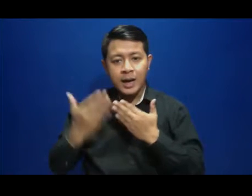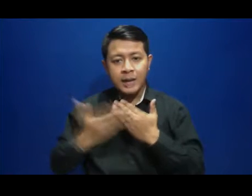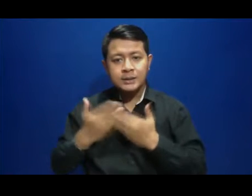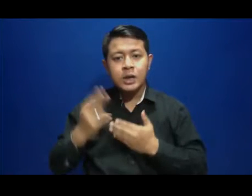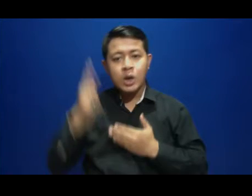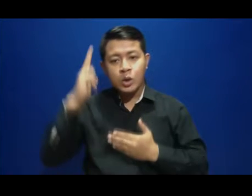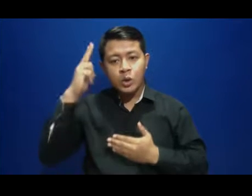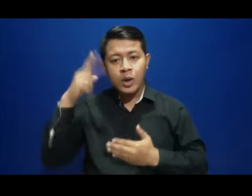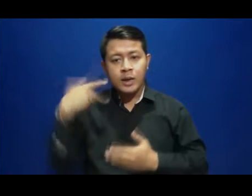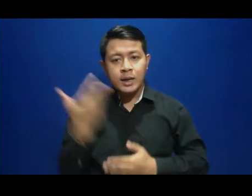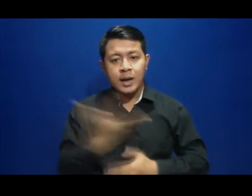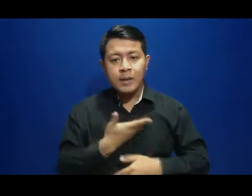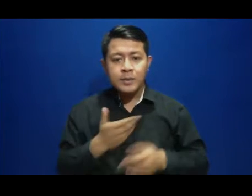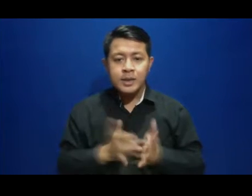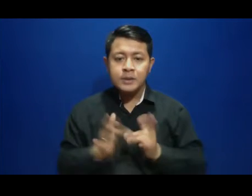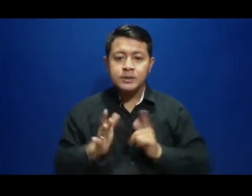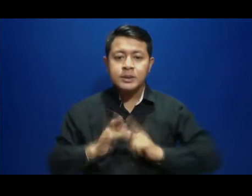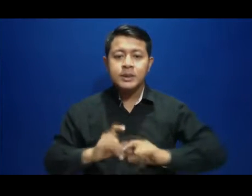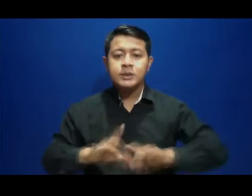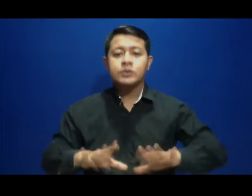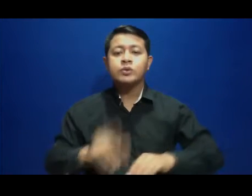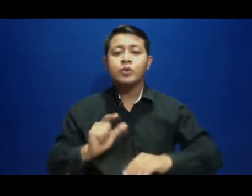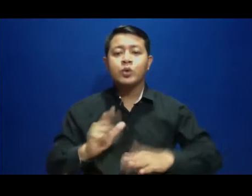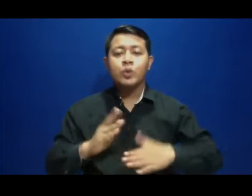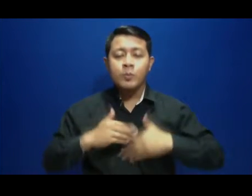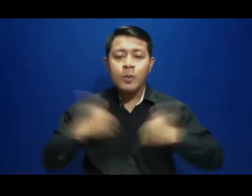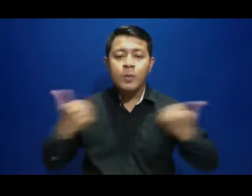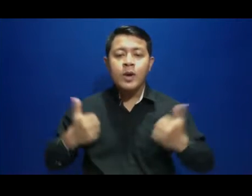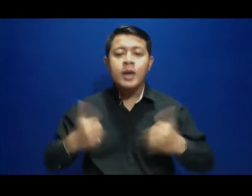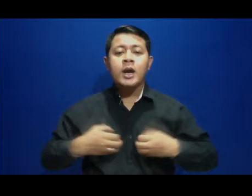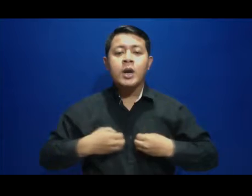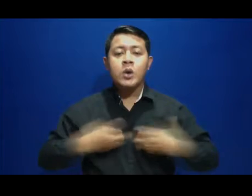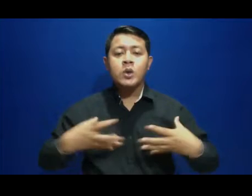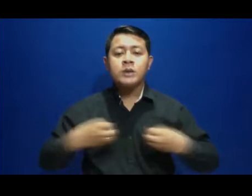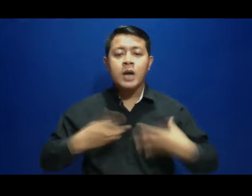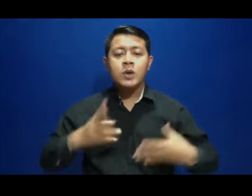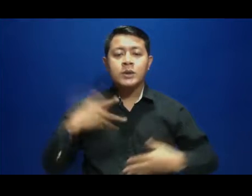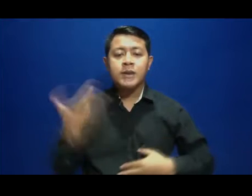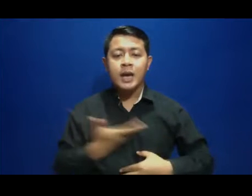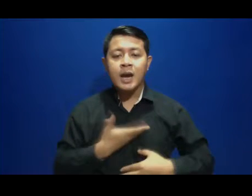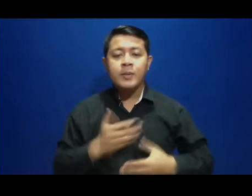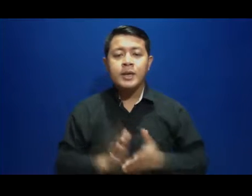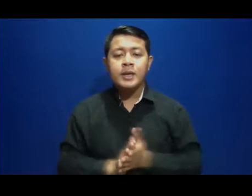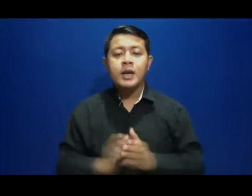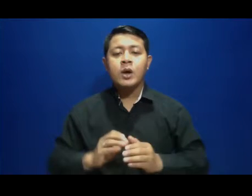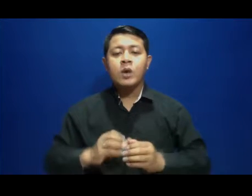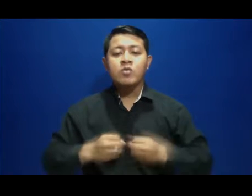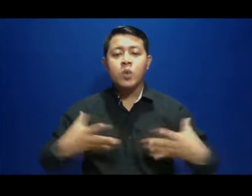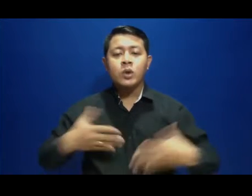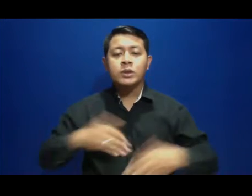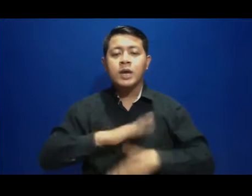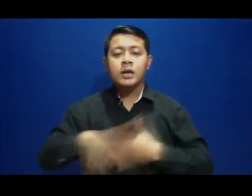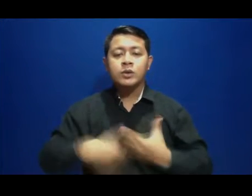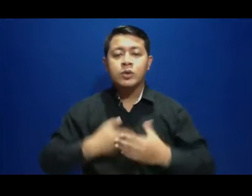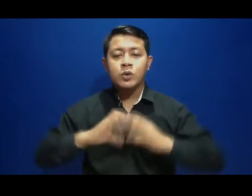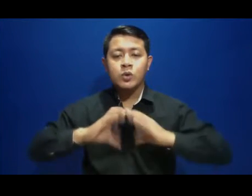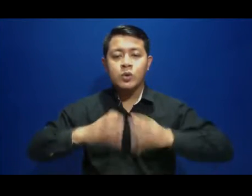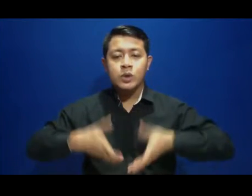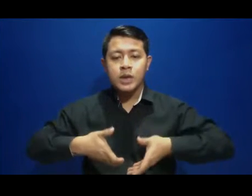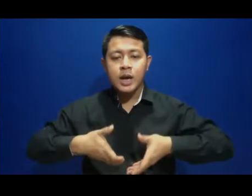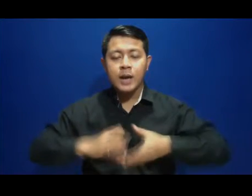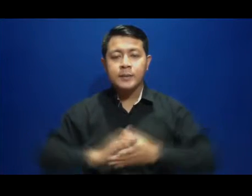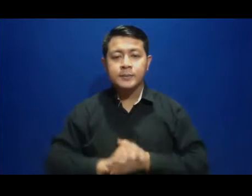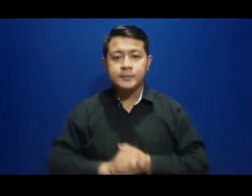kami Yesus Kristus, sebagai pemulihan atas dosa-dosa kami dan dosa seluruh dunia.